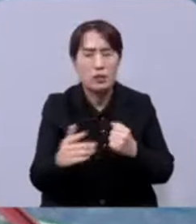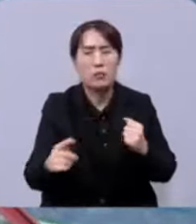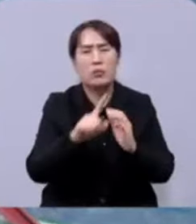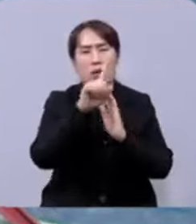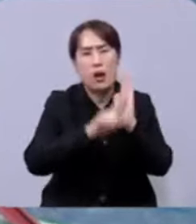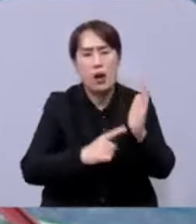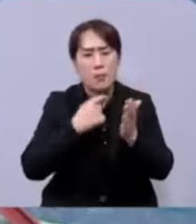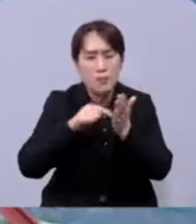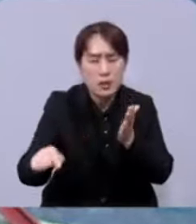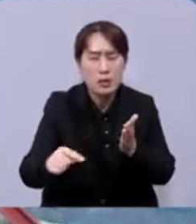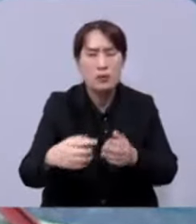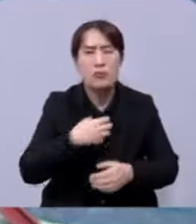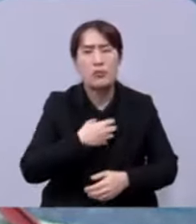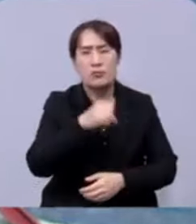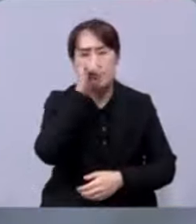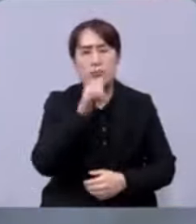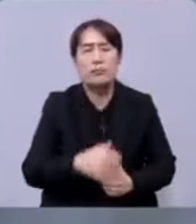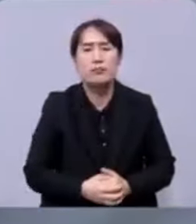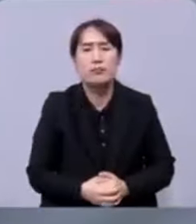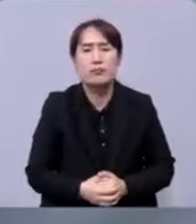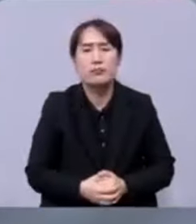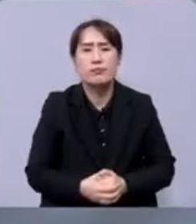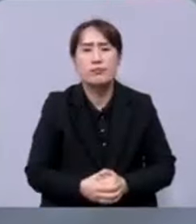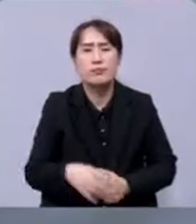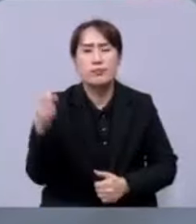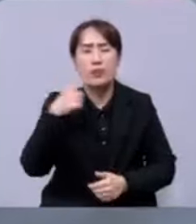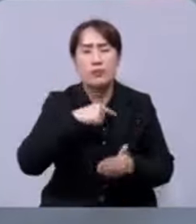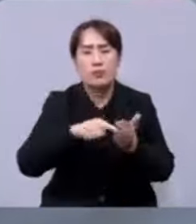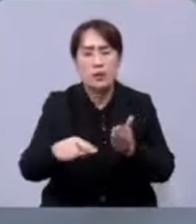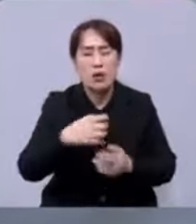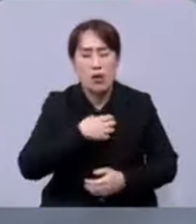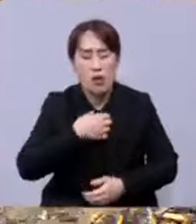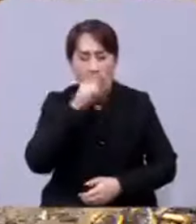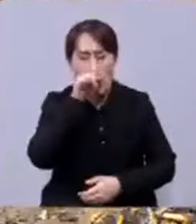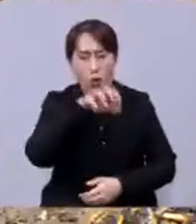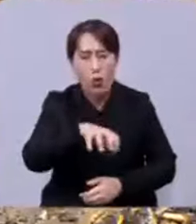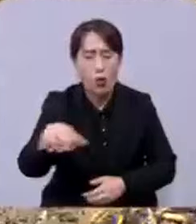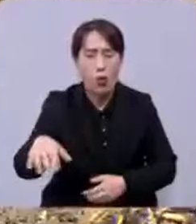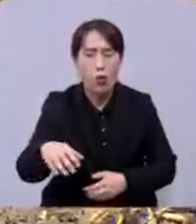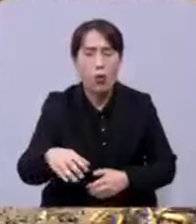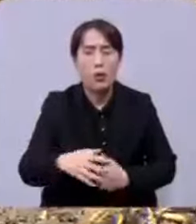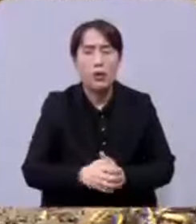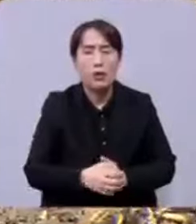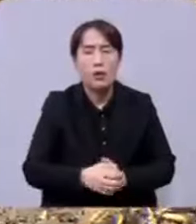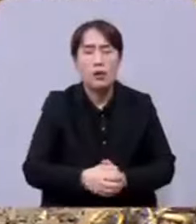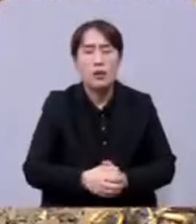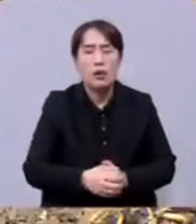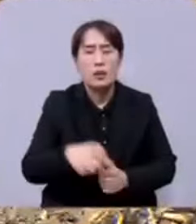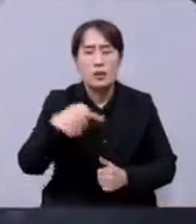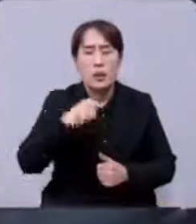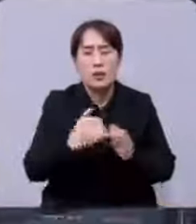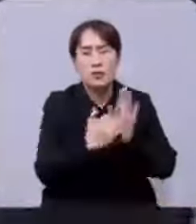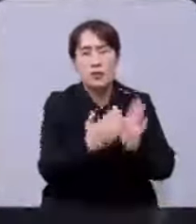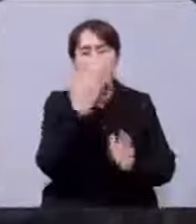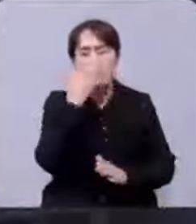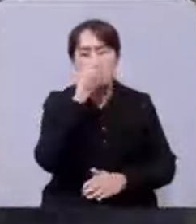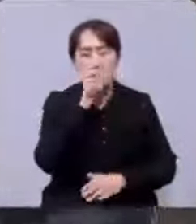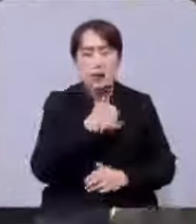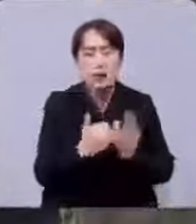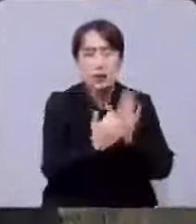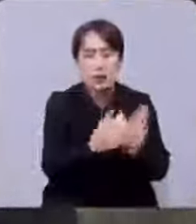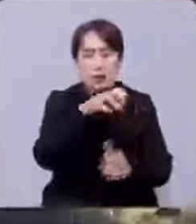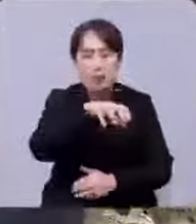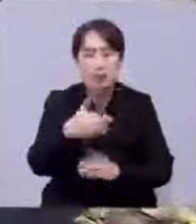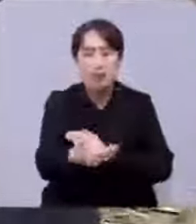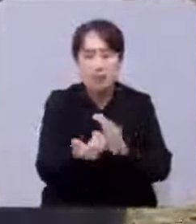저온에 받을 확률이 높아지다 보니까 또 피해가 우려되는 지역은 미세 살수와 서리 방지 장치 등 예방